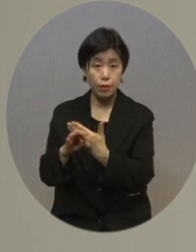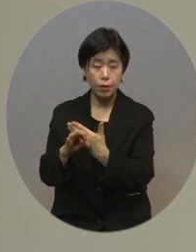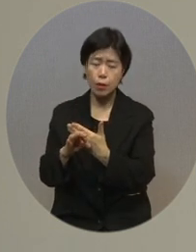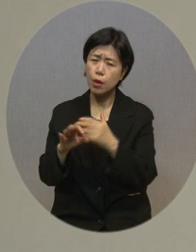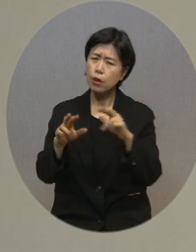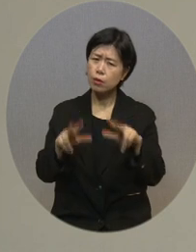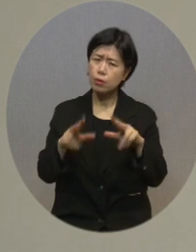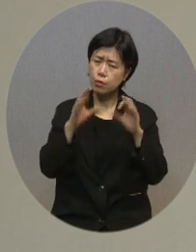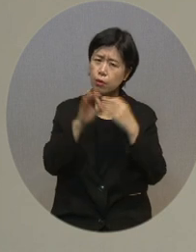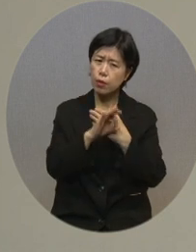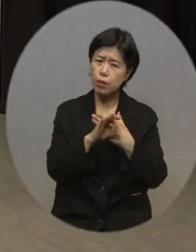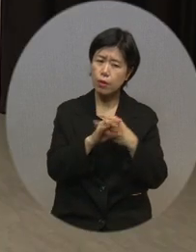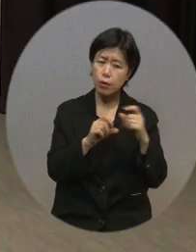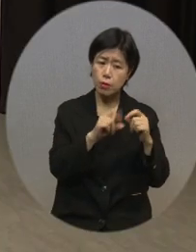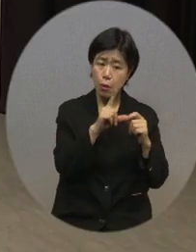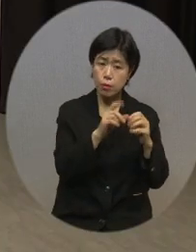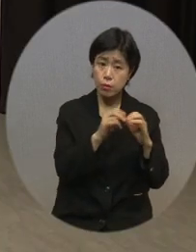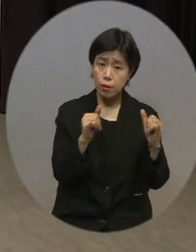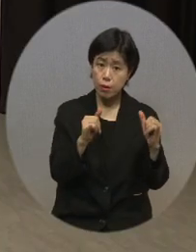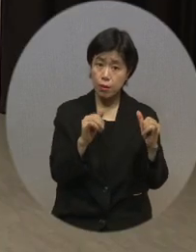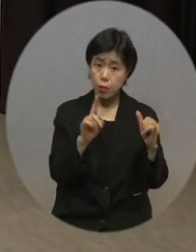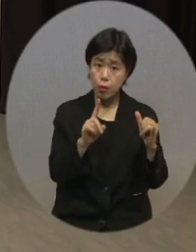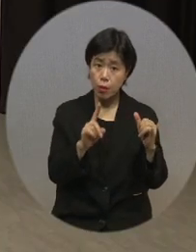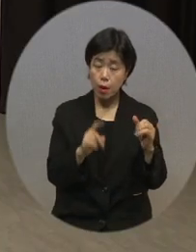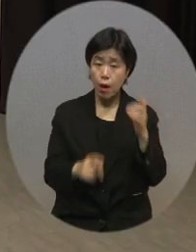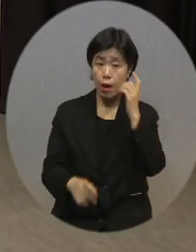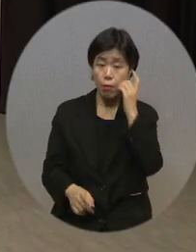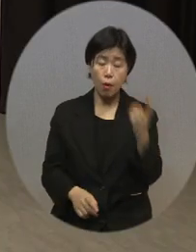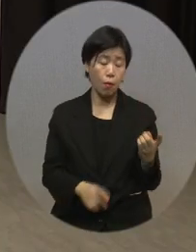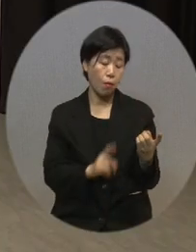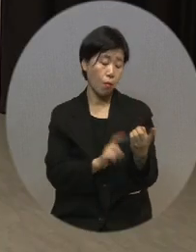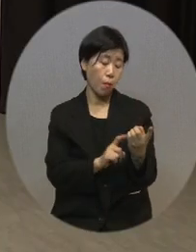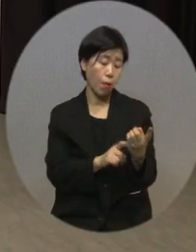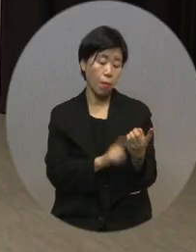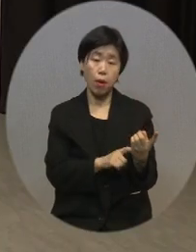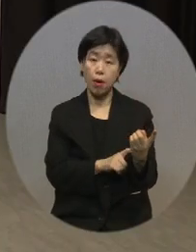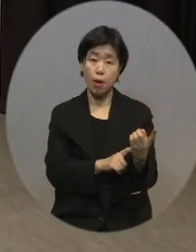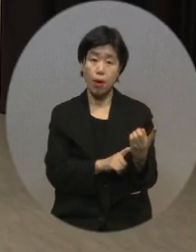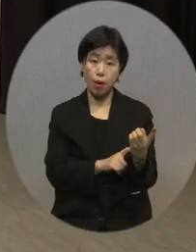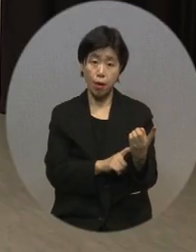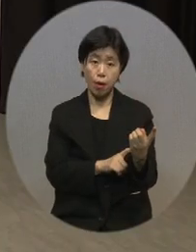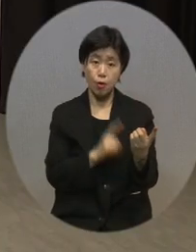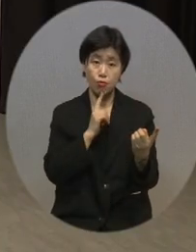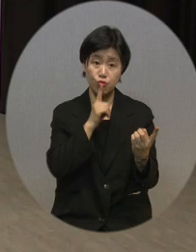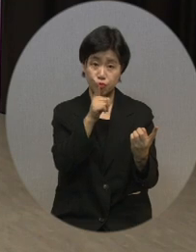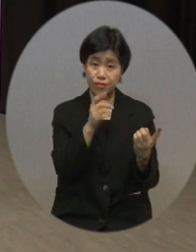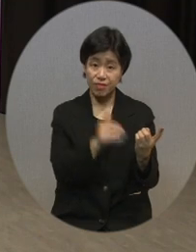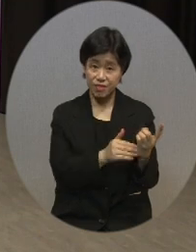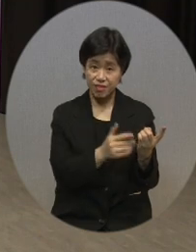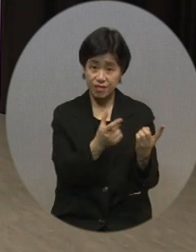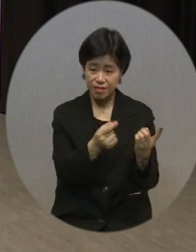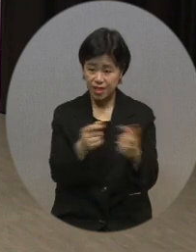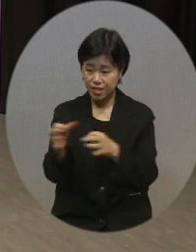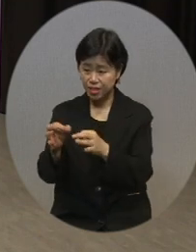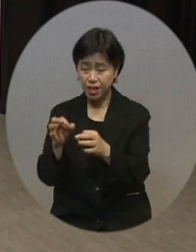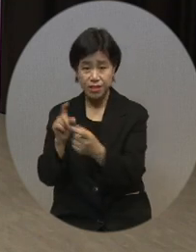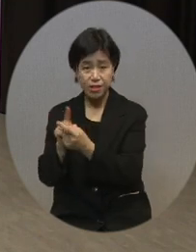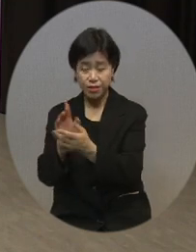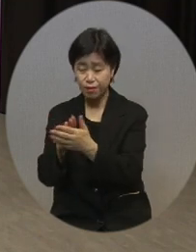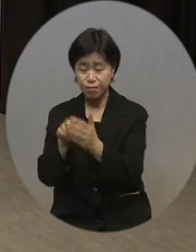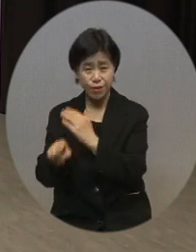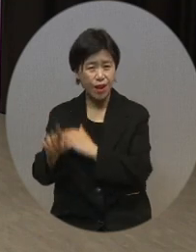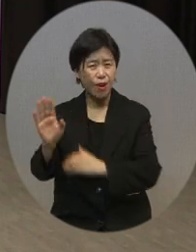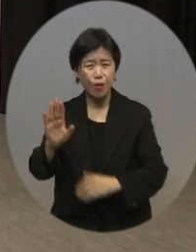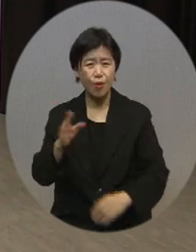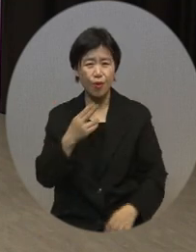시장에서 물건을 구입하지 않거든요. 핸드폰에서 그렇죠. 예. 예. 그런 시대가 됐기 택배를 때문에 많이 예, 이용하고 예 시장이